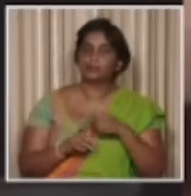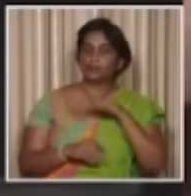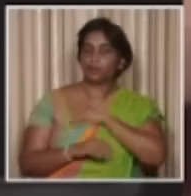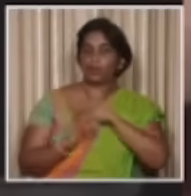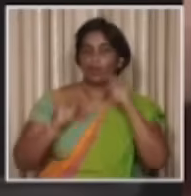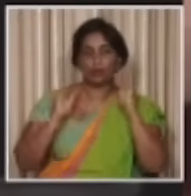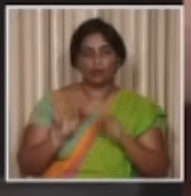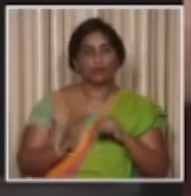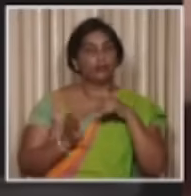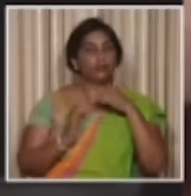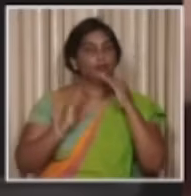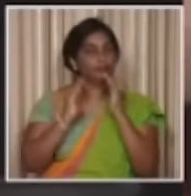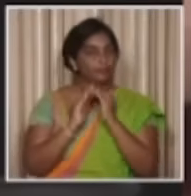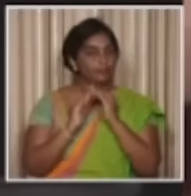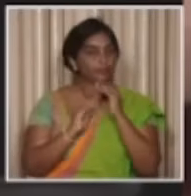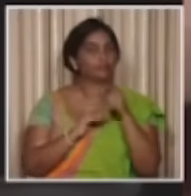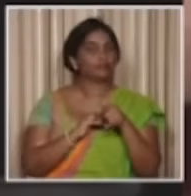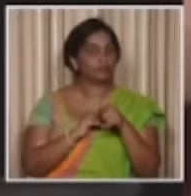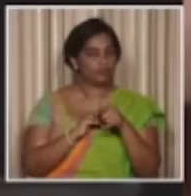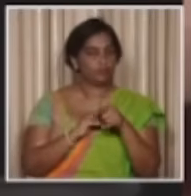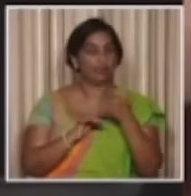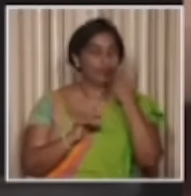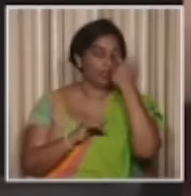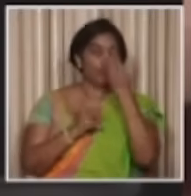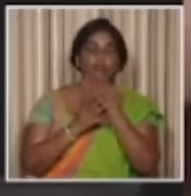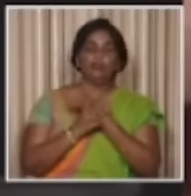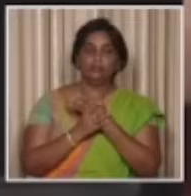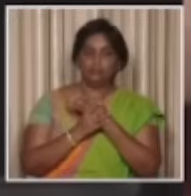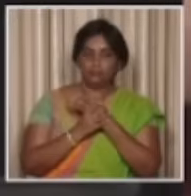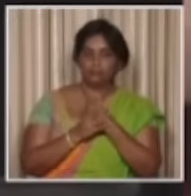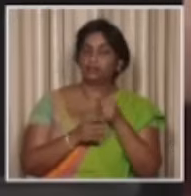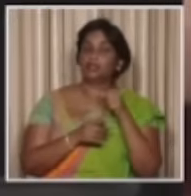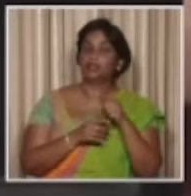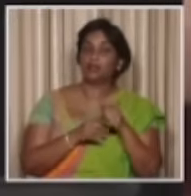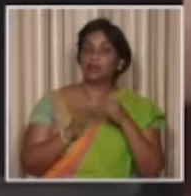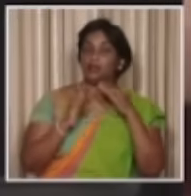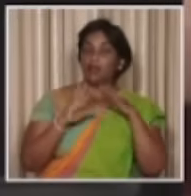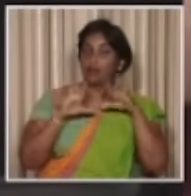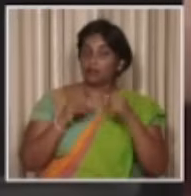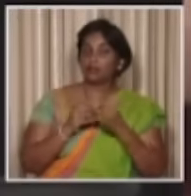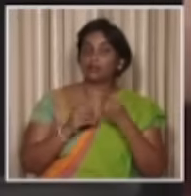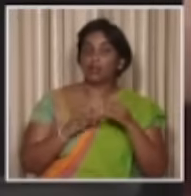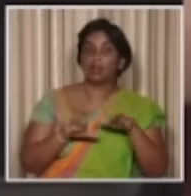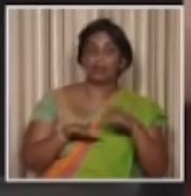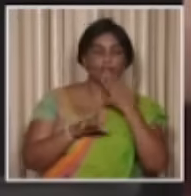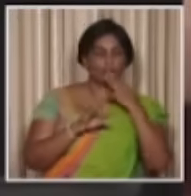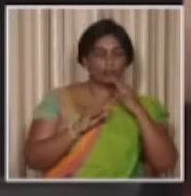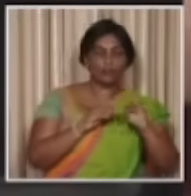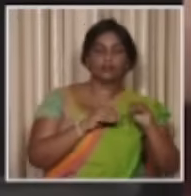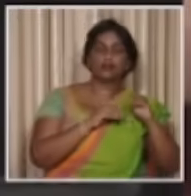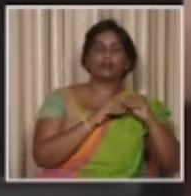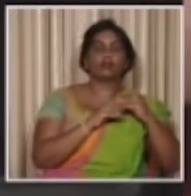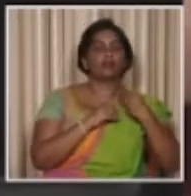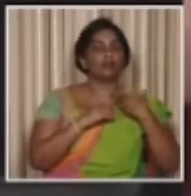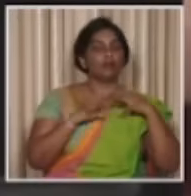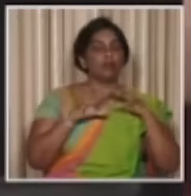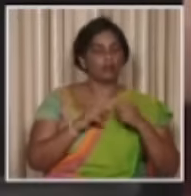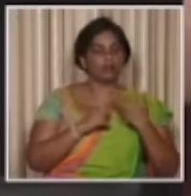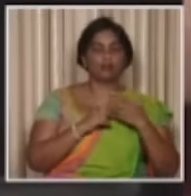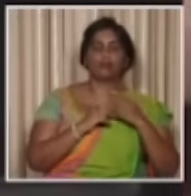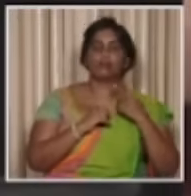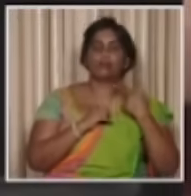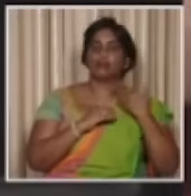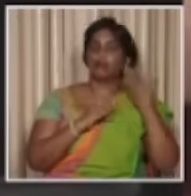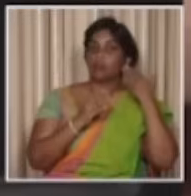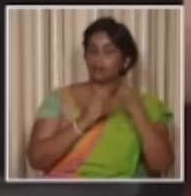dem labi, nagari ke, nimasa, nimasa le kulia netikar latino, ea ita aiti laba dem, lamia biskoli dakan negi diakne, tamun daiti ene, ea aiti